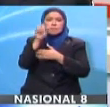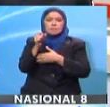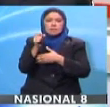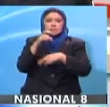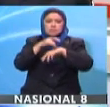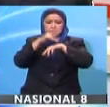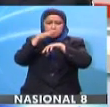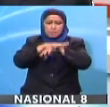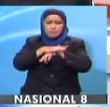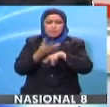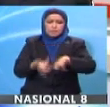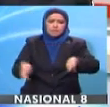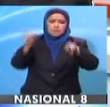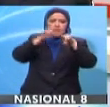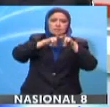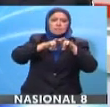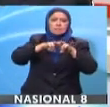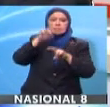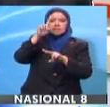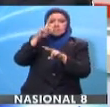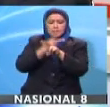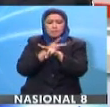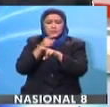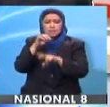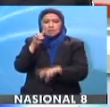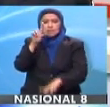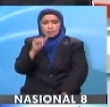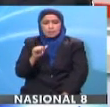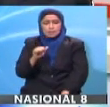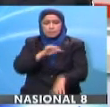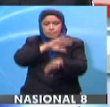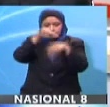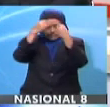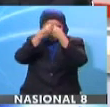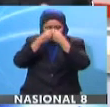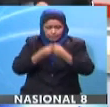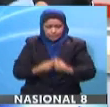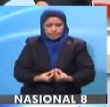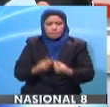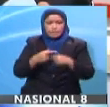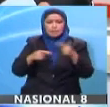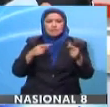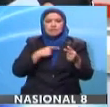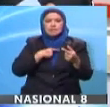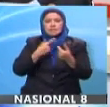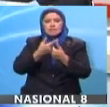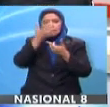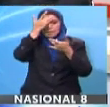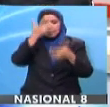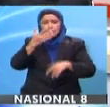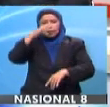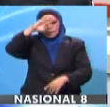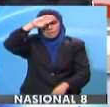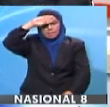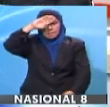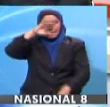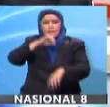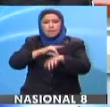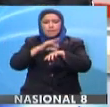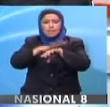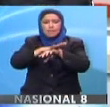ini berbanding April lalu ini menjadikan jumlah kumulatif demam denggi di seluruh negara sehingga 20 Jun lalu